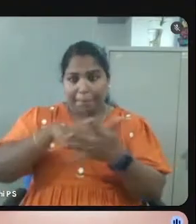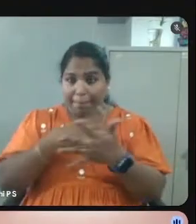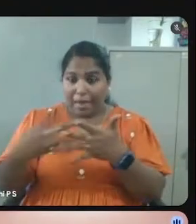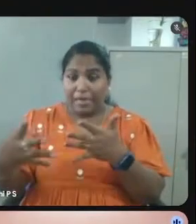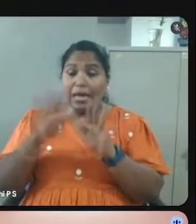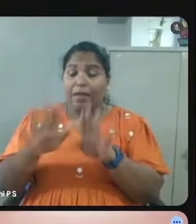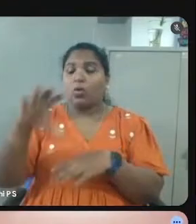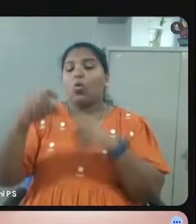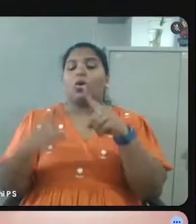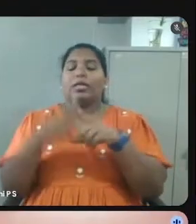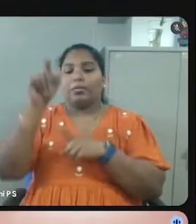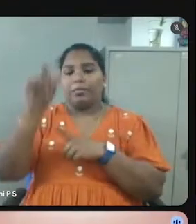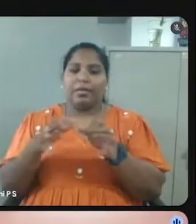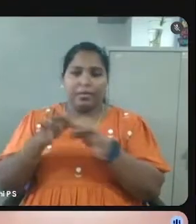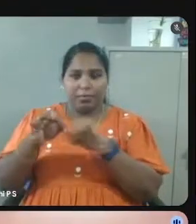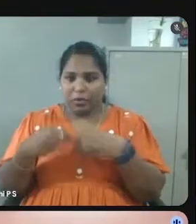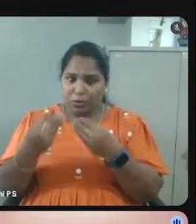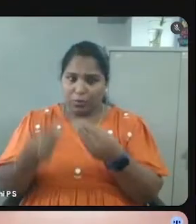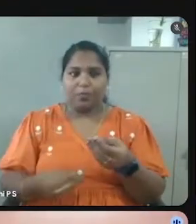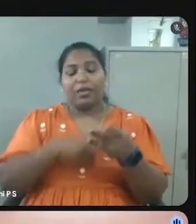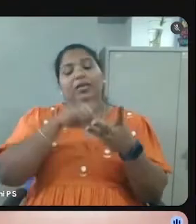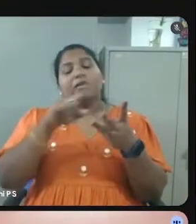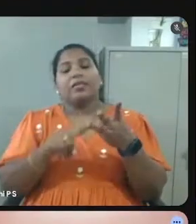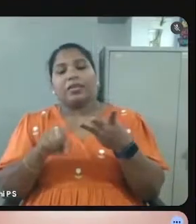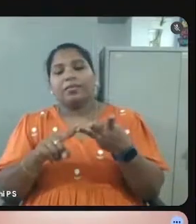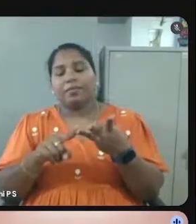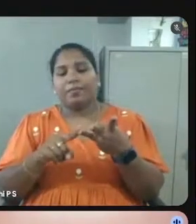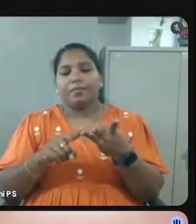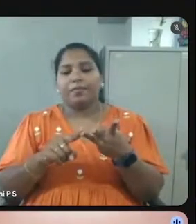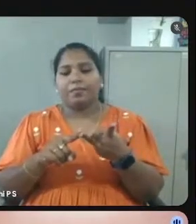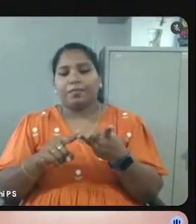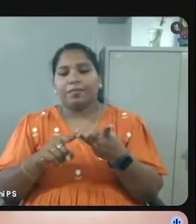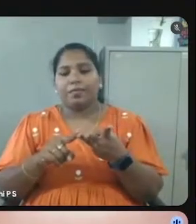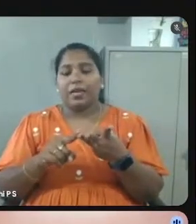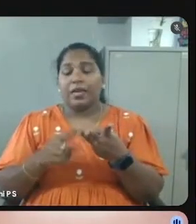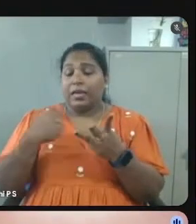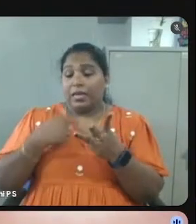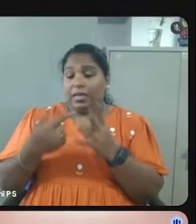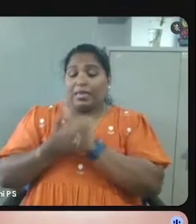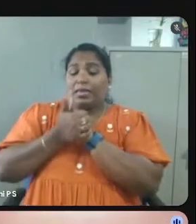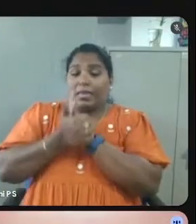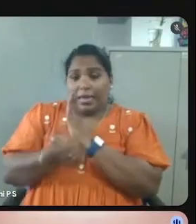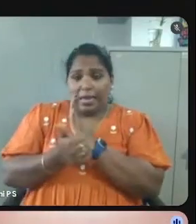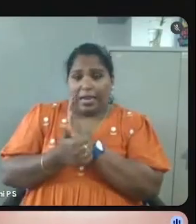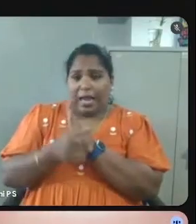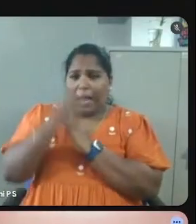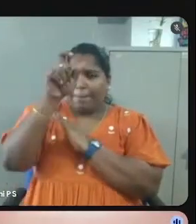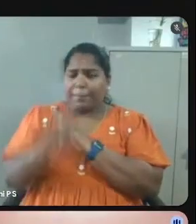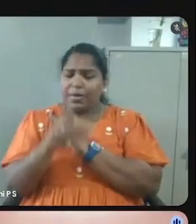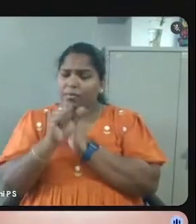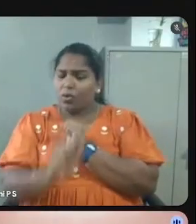നന്നായിട്ട് ഒരു പറഞ്ഞു കൊടുക്കും. പിന്നെ നേച്ചർ ഓഫ് സ്കിൽ പെർഫോമൻസ് കപ്പാസിറ്റി എന്ന് പറയുന്നത് ഒരു സെക്ഷൽ ആക്ടിവിറ്റി